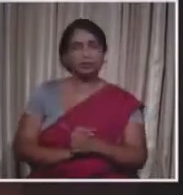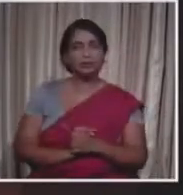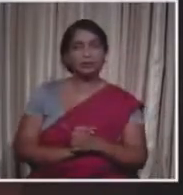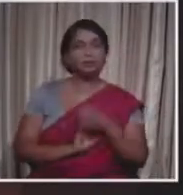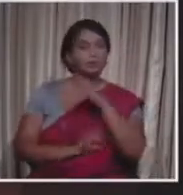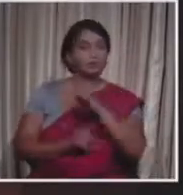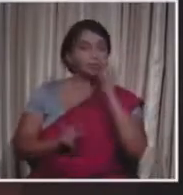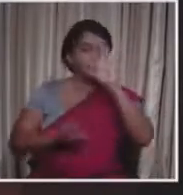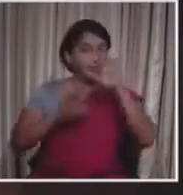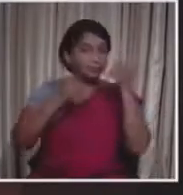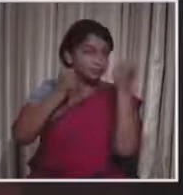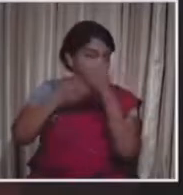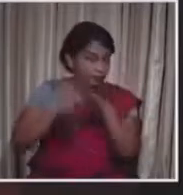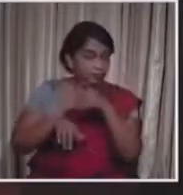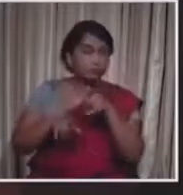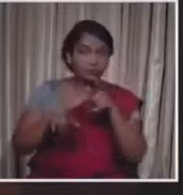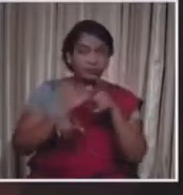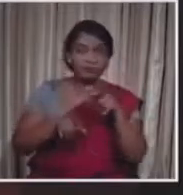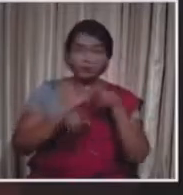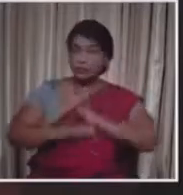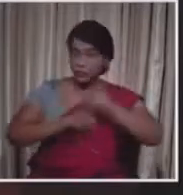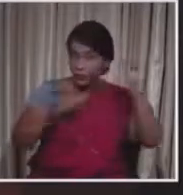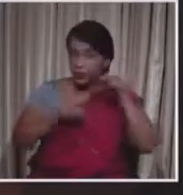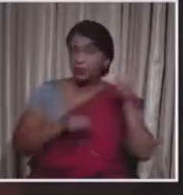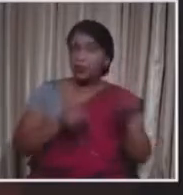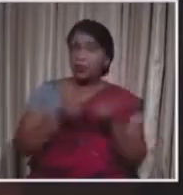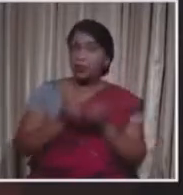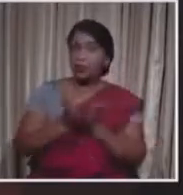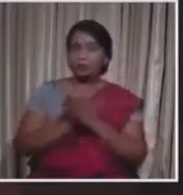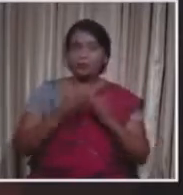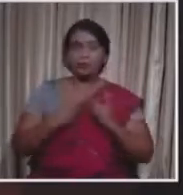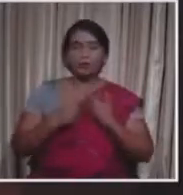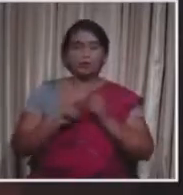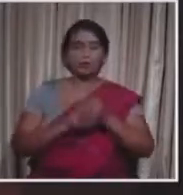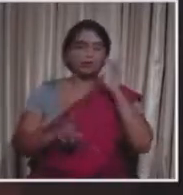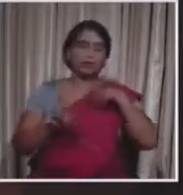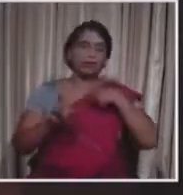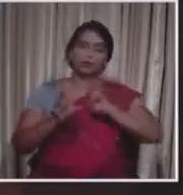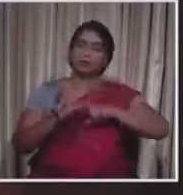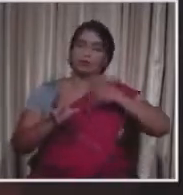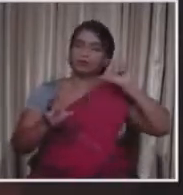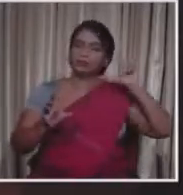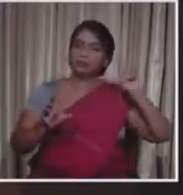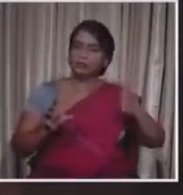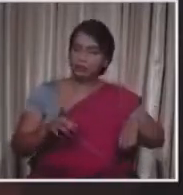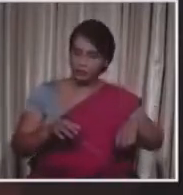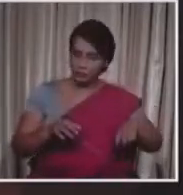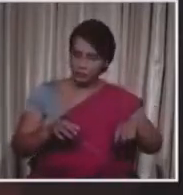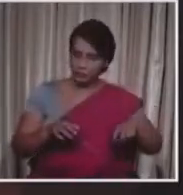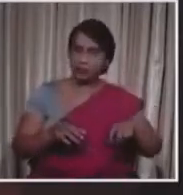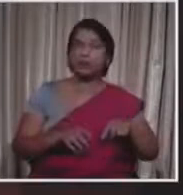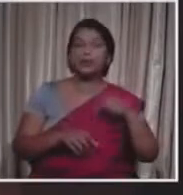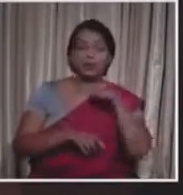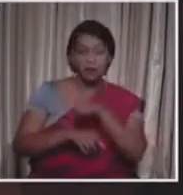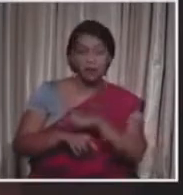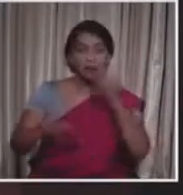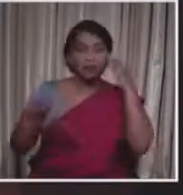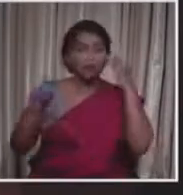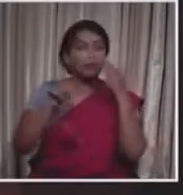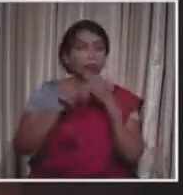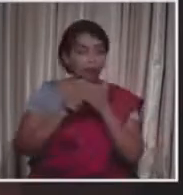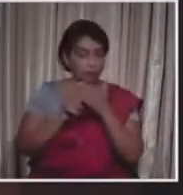ඒ ජන විරෝධය හරහා තමන්ගේ ධූරය අත්හරින්න සිද්ධ වුණා. මෙන්න මේ